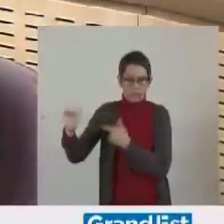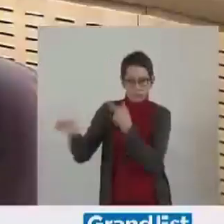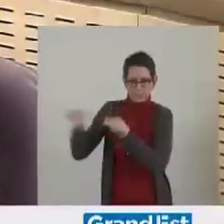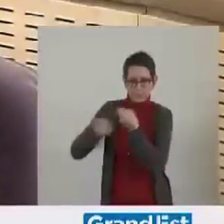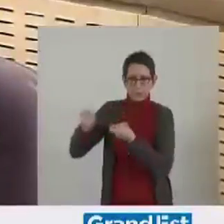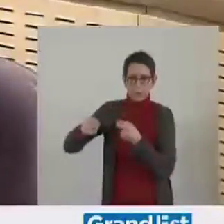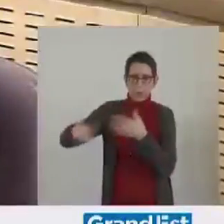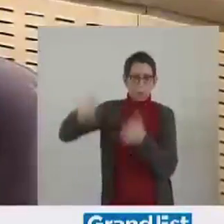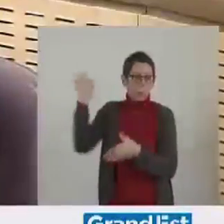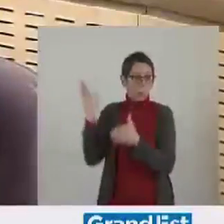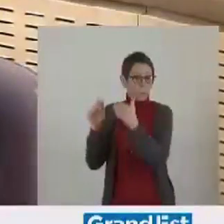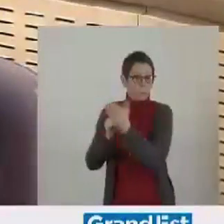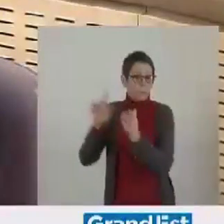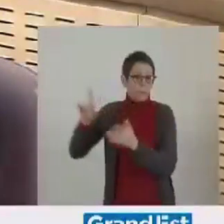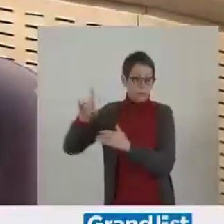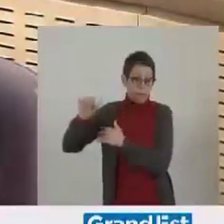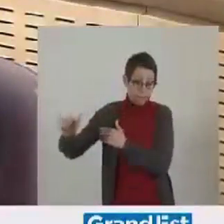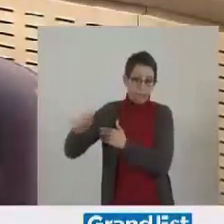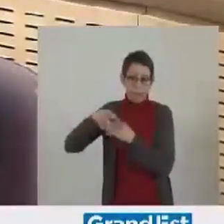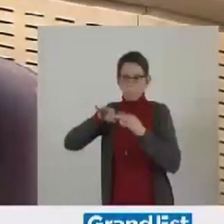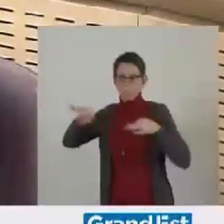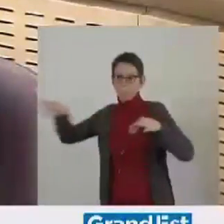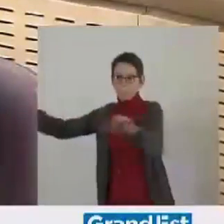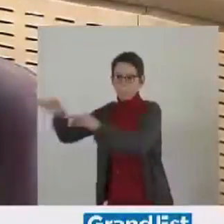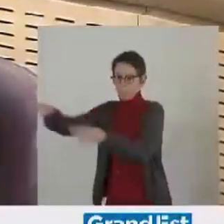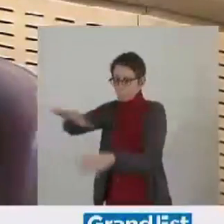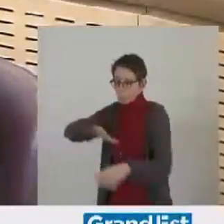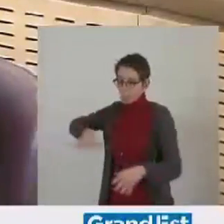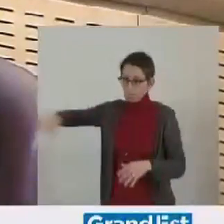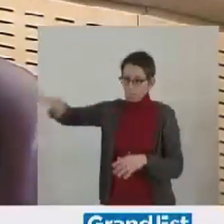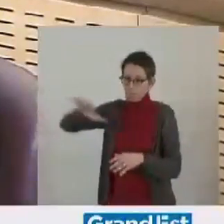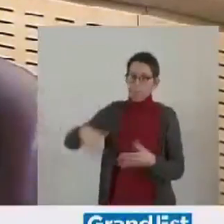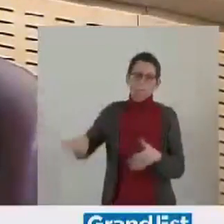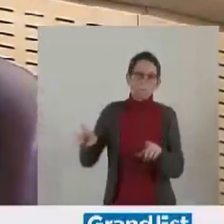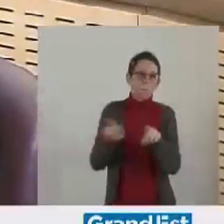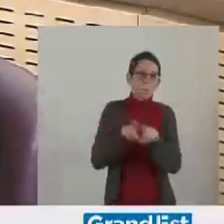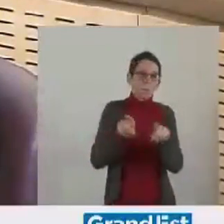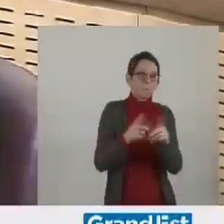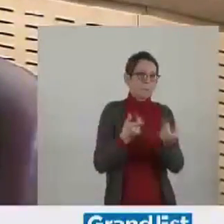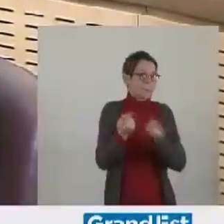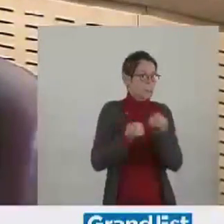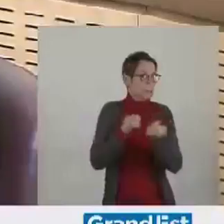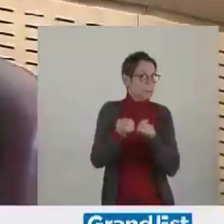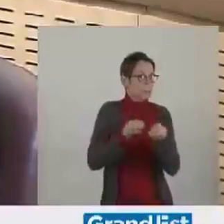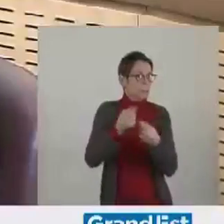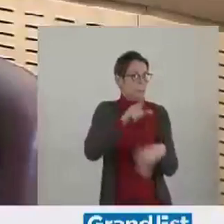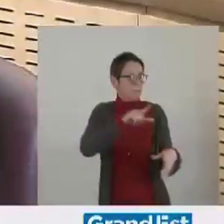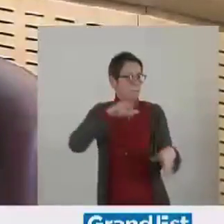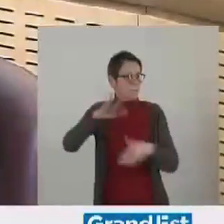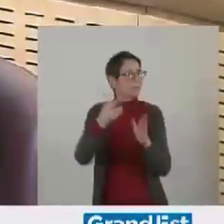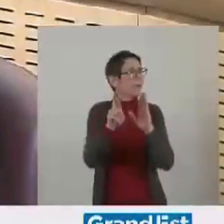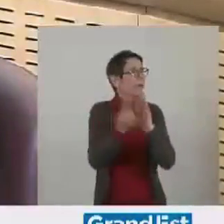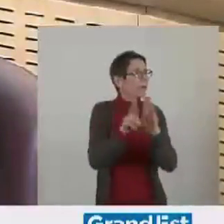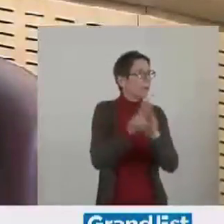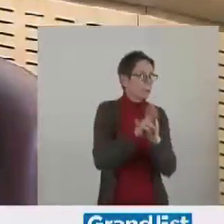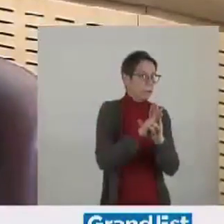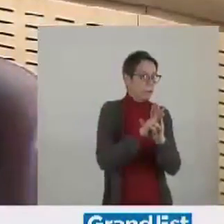hectares de surface. Bien entendu, pour notre part, on a aussi notre gestion de nos 25 réserves naturelles